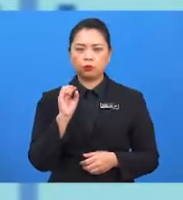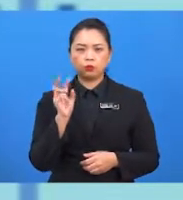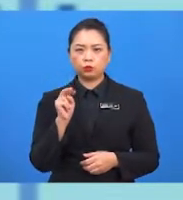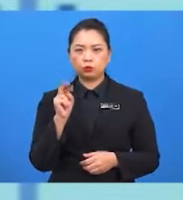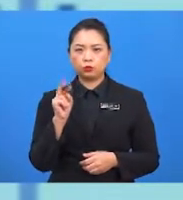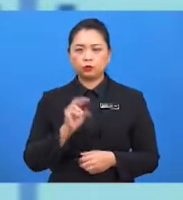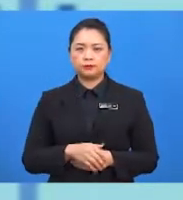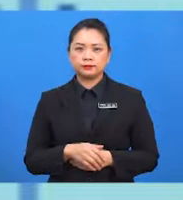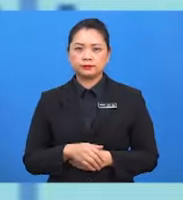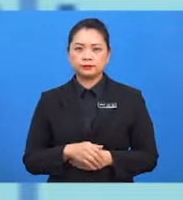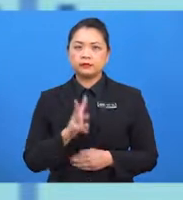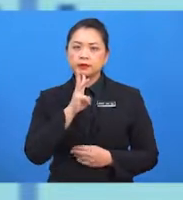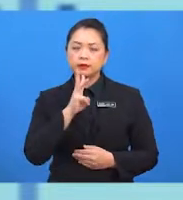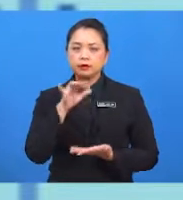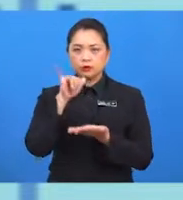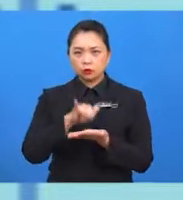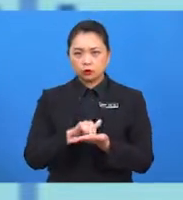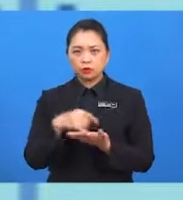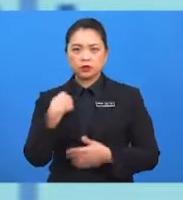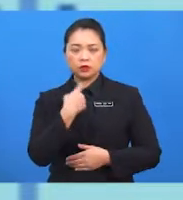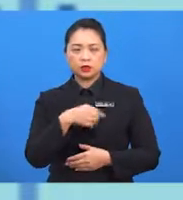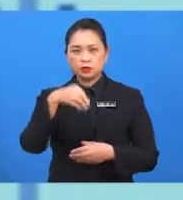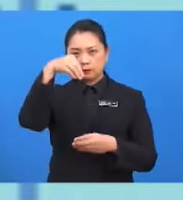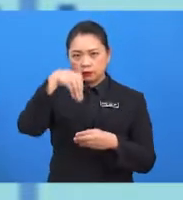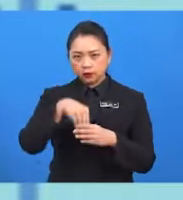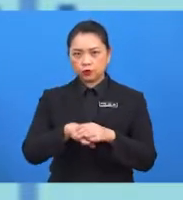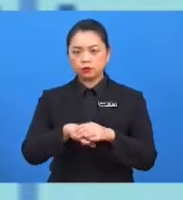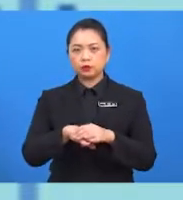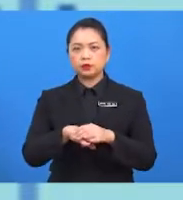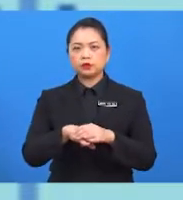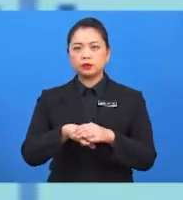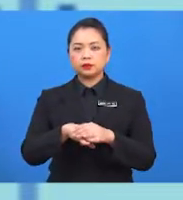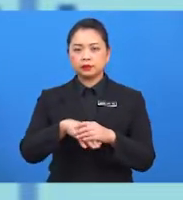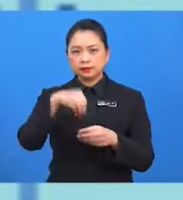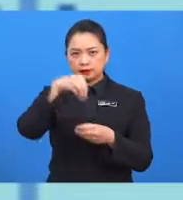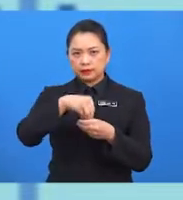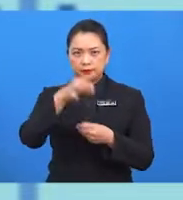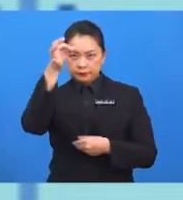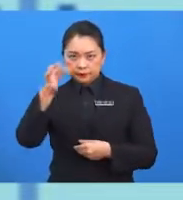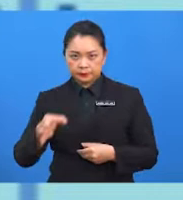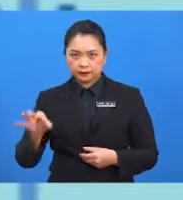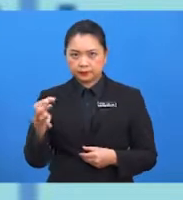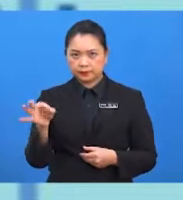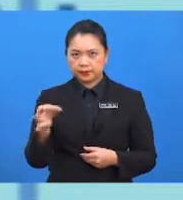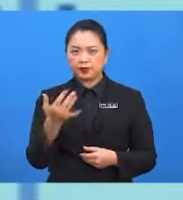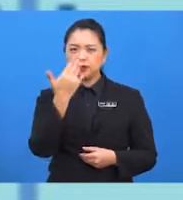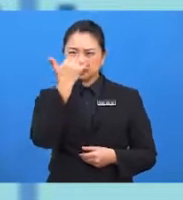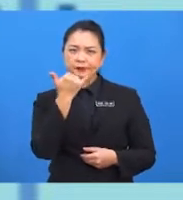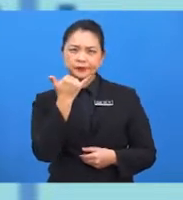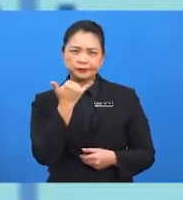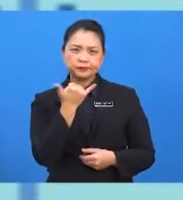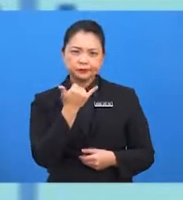air bilasan tersebut kita masukkan juga ke dalam kelalang bolometric Tadi kenapa